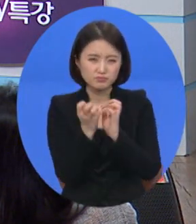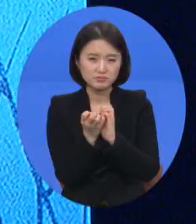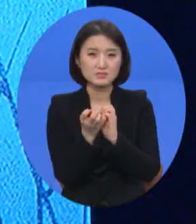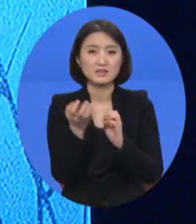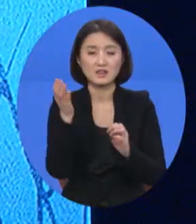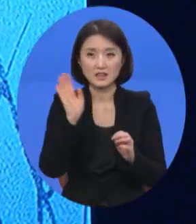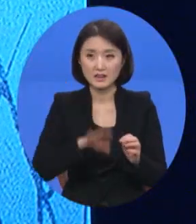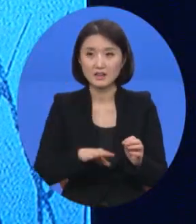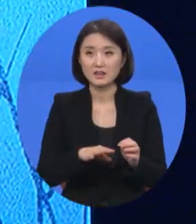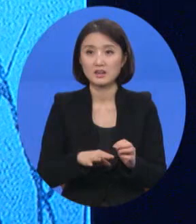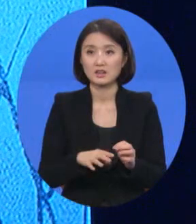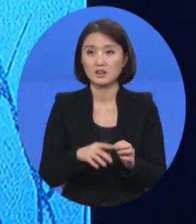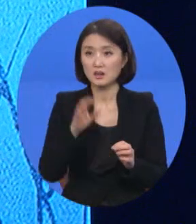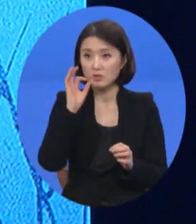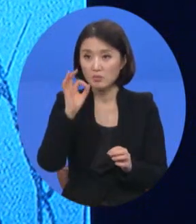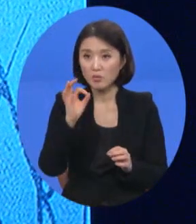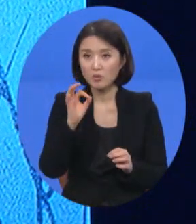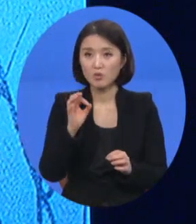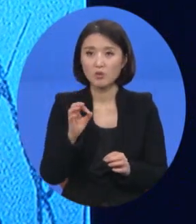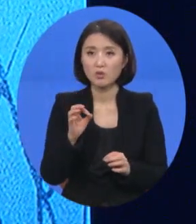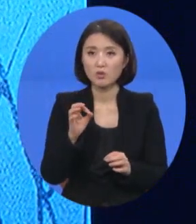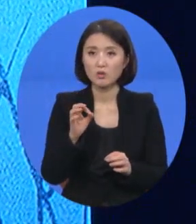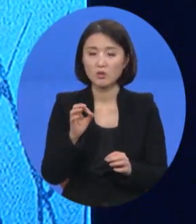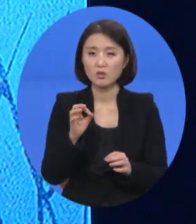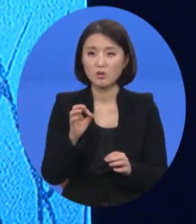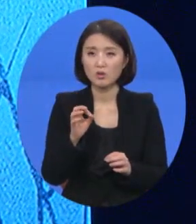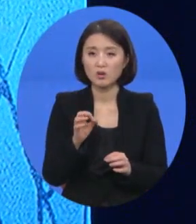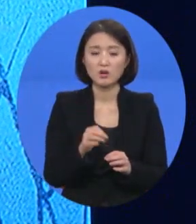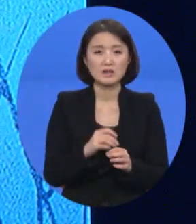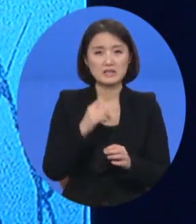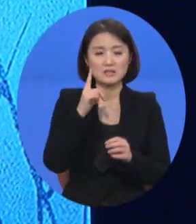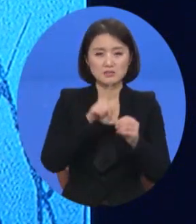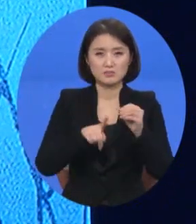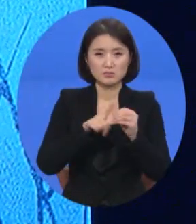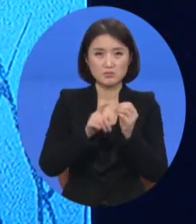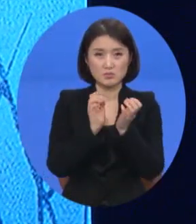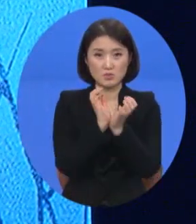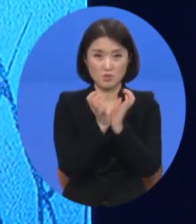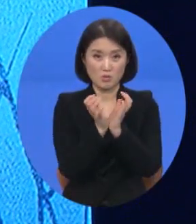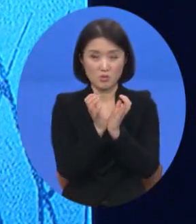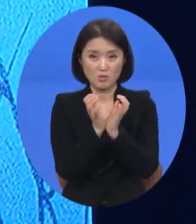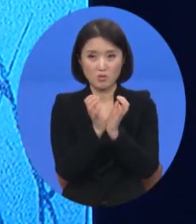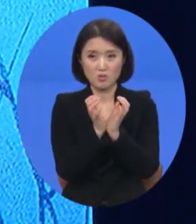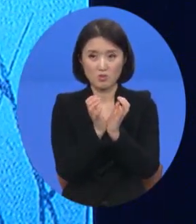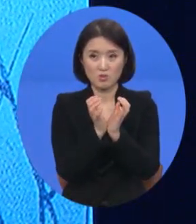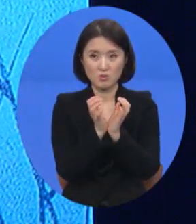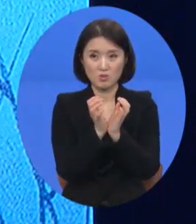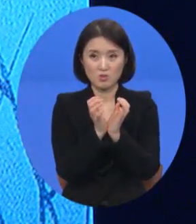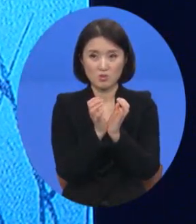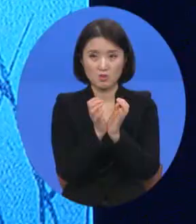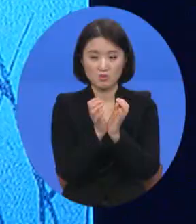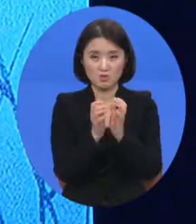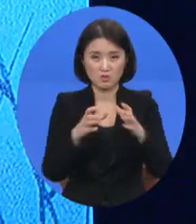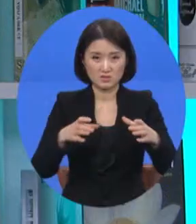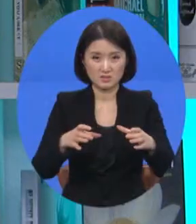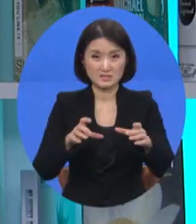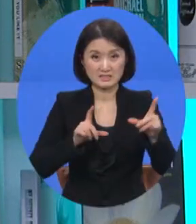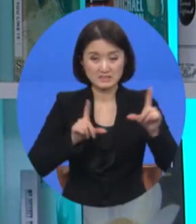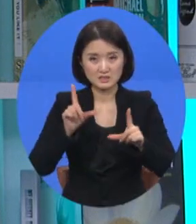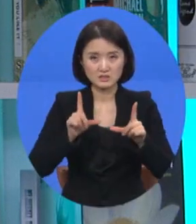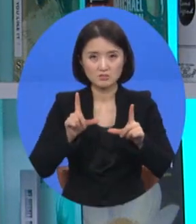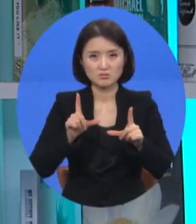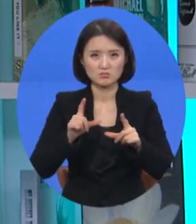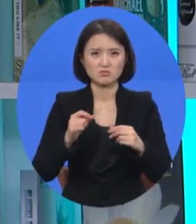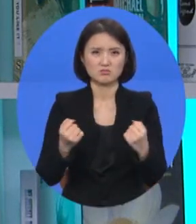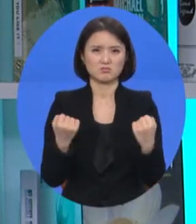고개를 치켜들고 있습니다 연 밥은 한자로 어떻게 써야 될까요 연밥 은 영과 입니다 0권